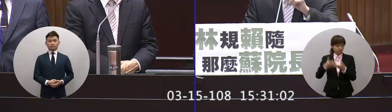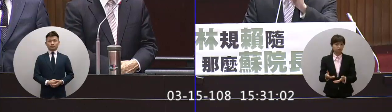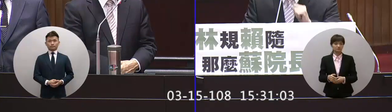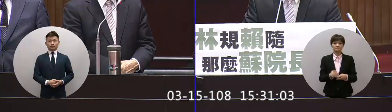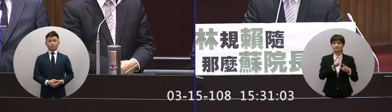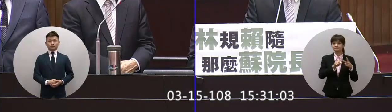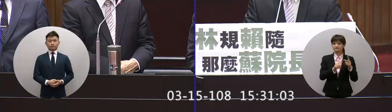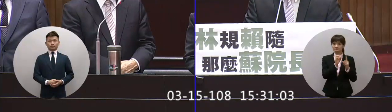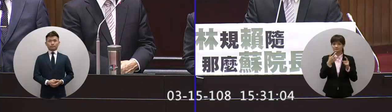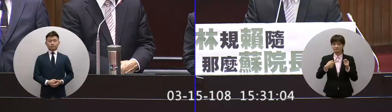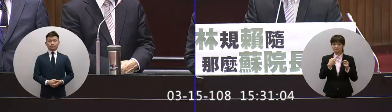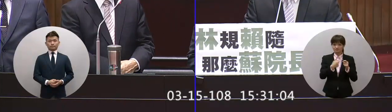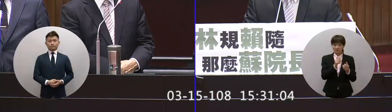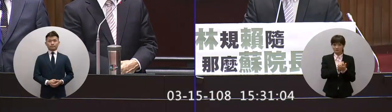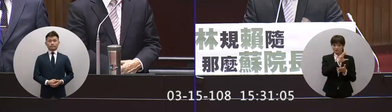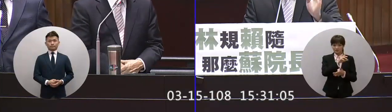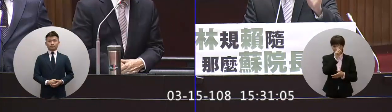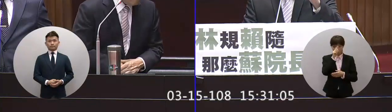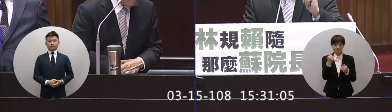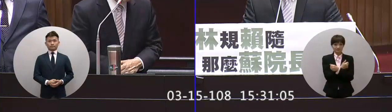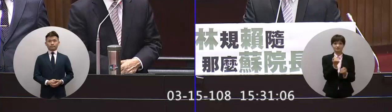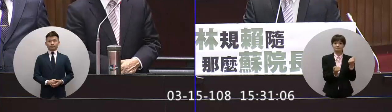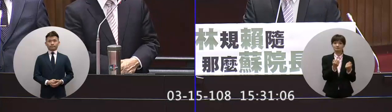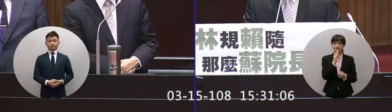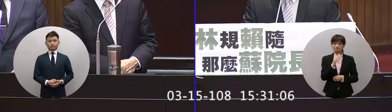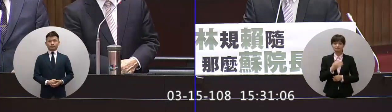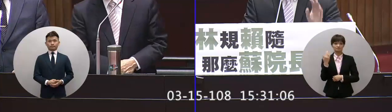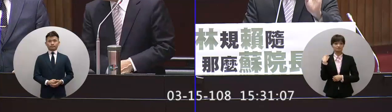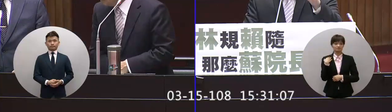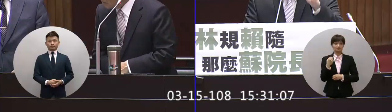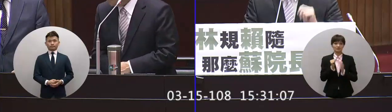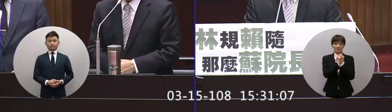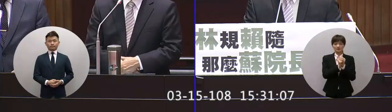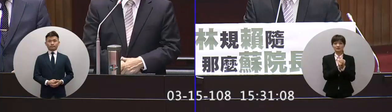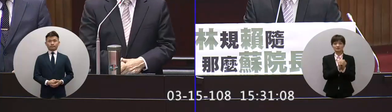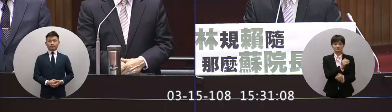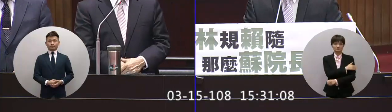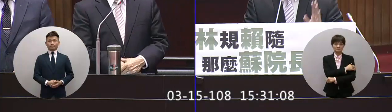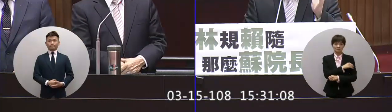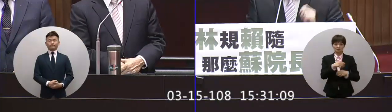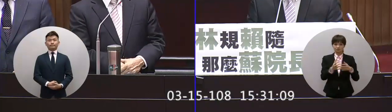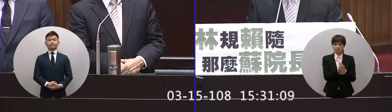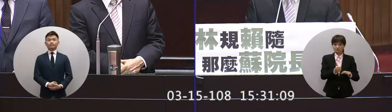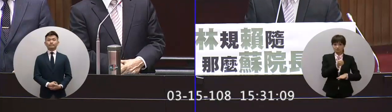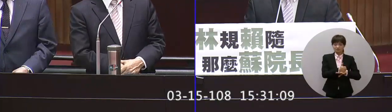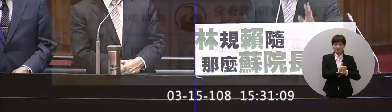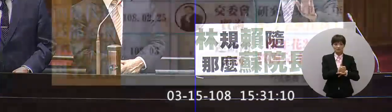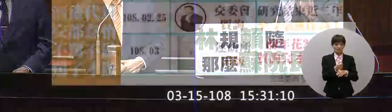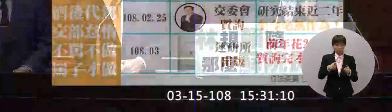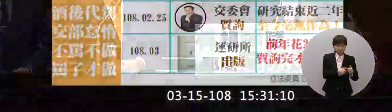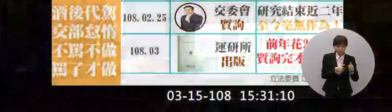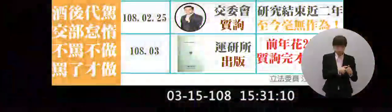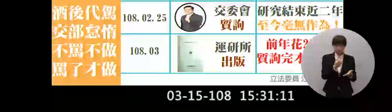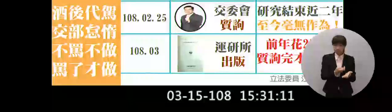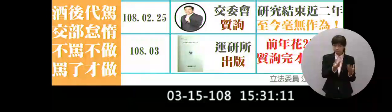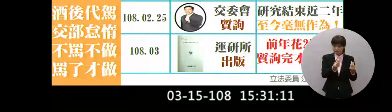驶，106年报告就出来了，当时的贺成丹部长也没有继续追踪，又把它搁着。这